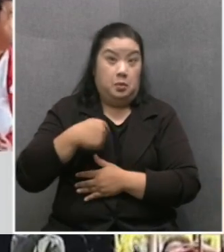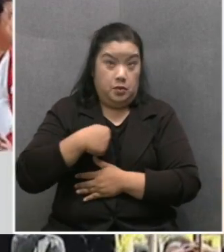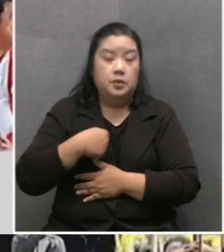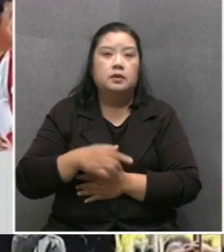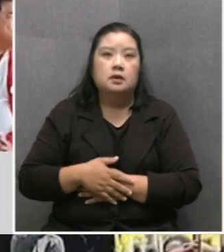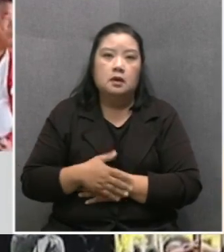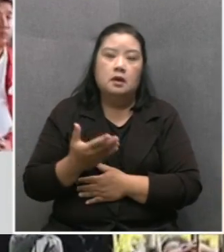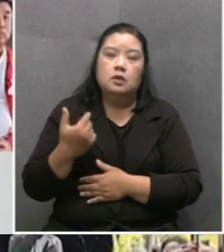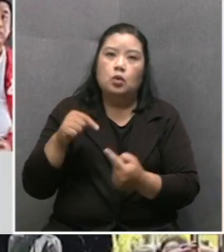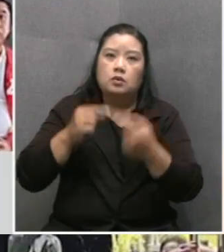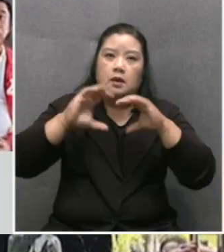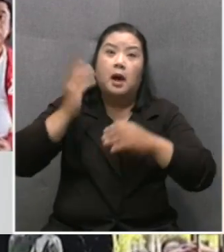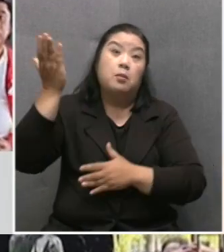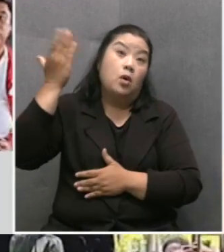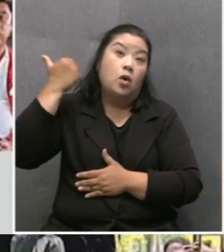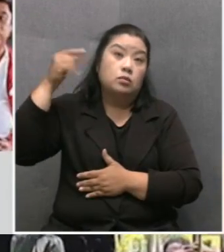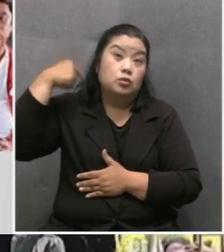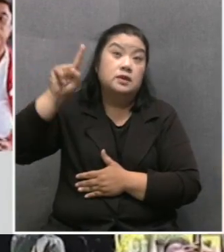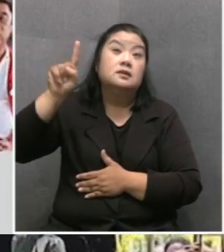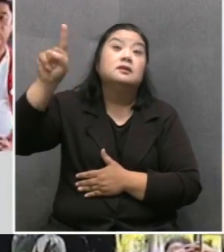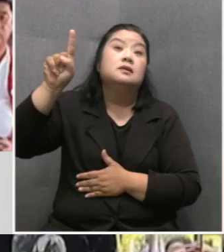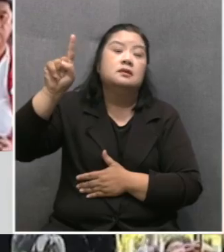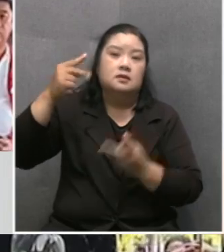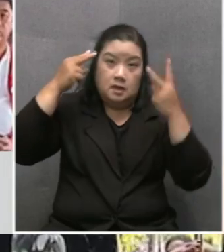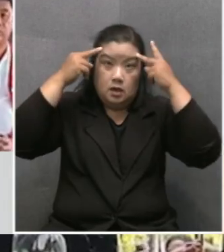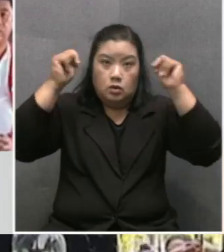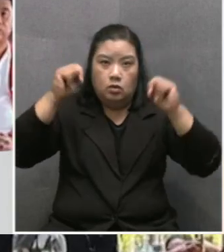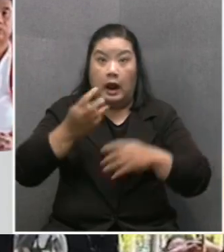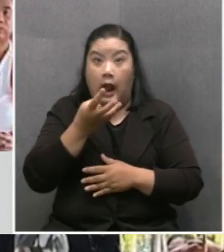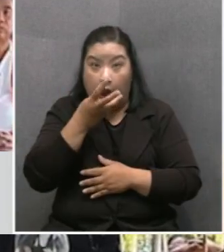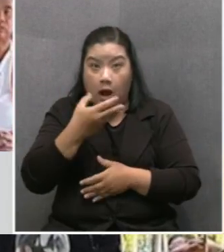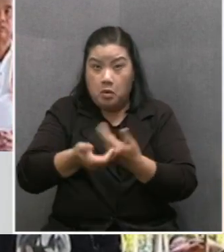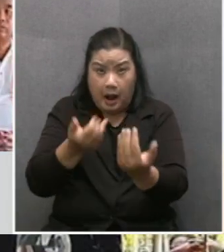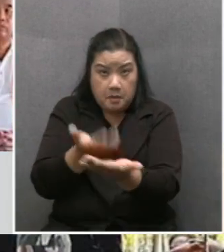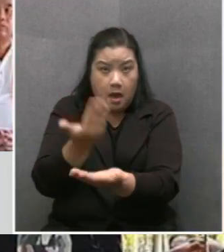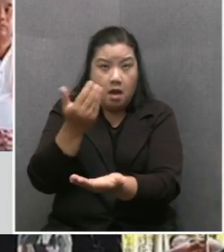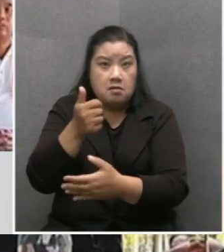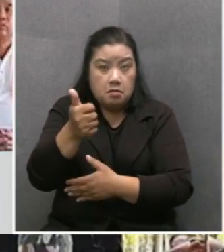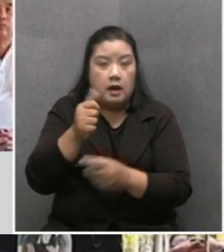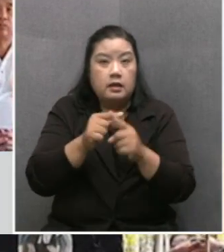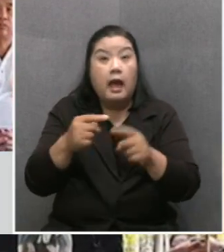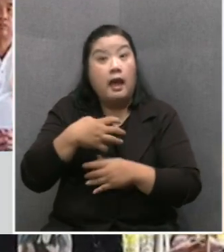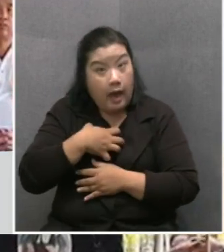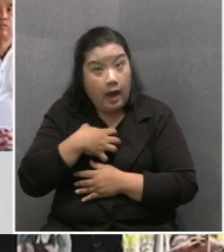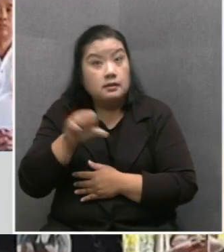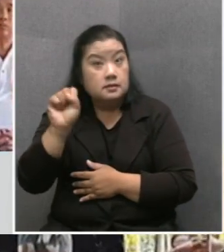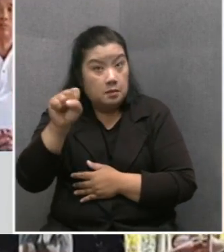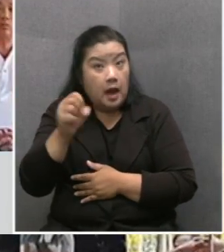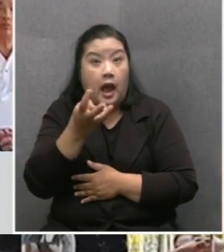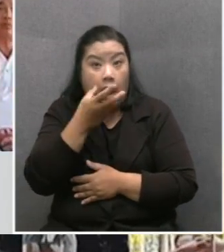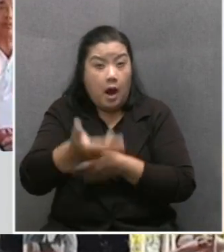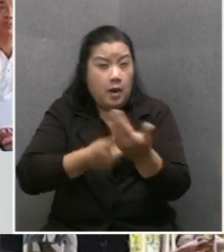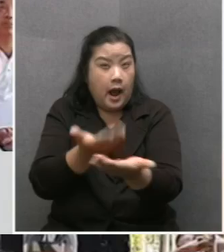รัฐบาลนางสาวยิ่งลักษณ์ชินวัตรเป็นนายกเนี่ยราคาข้าวสูงกว่าที่เป็นอยู่ในปัจจุบันหากพี่น้องอยากให้ราคาข้าวกลับมาเ